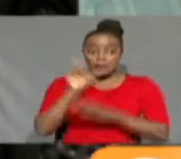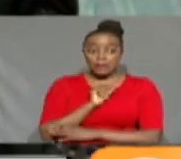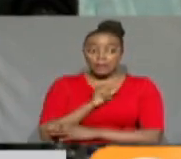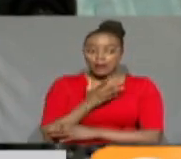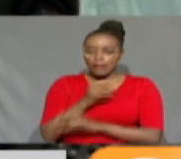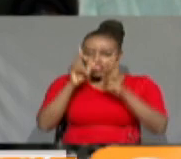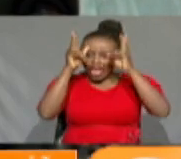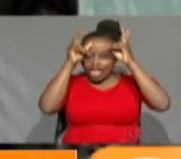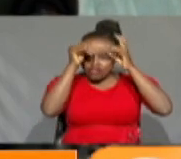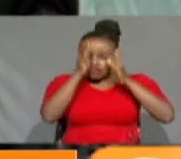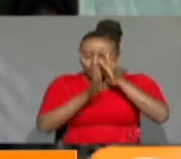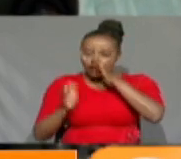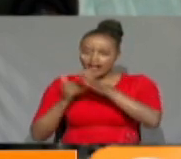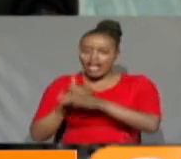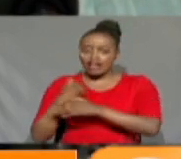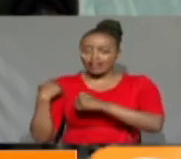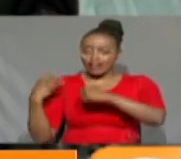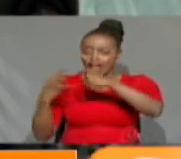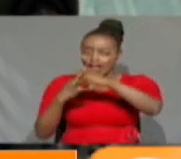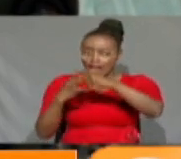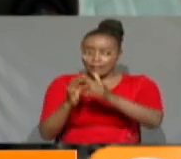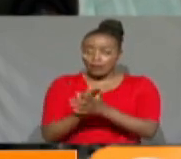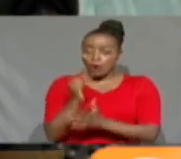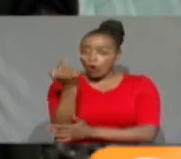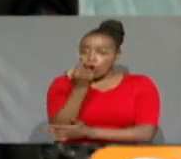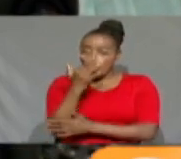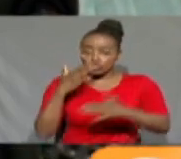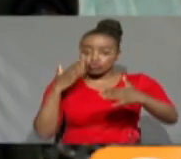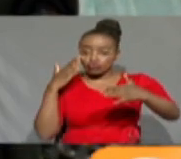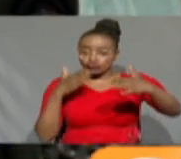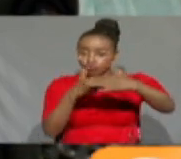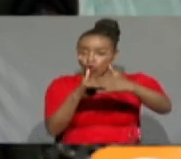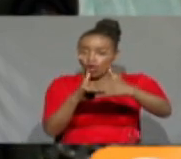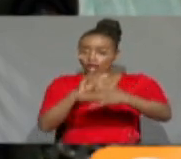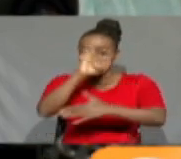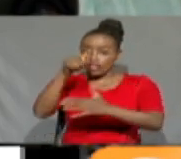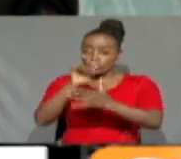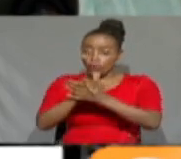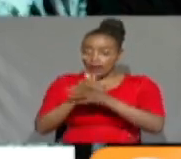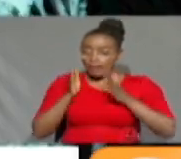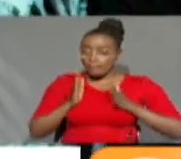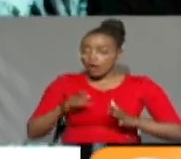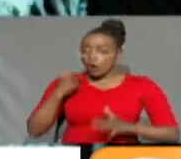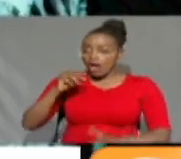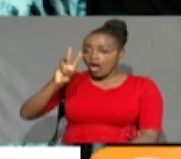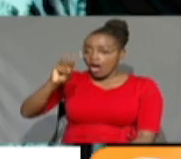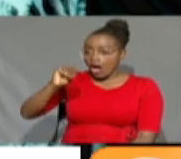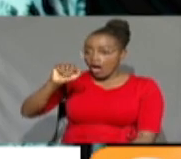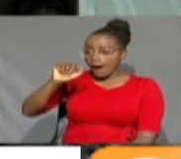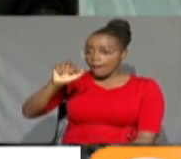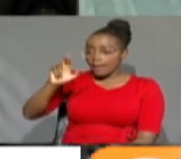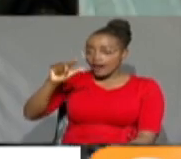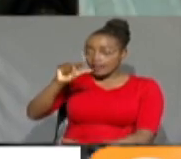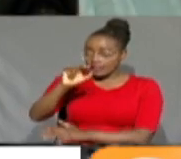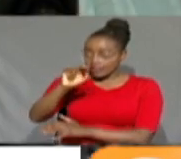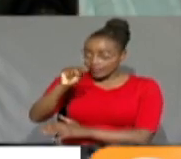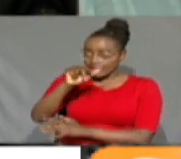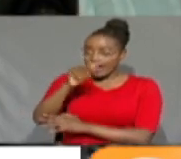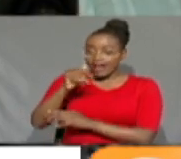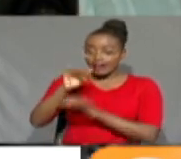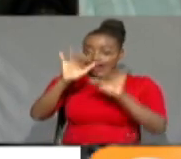evil schemes they have in Kibra, not only to stop the Jubilee candidates McNord and Mariga from campaigning in